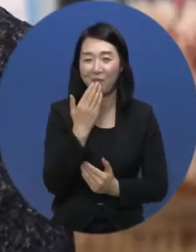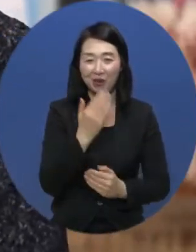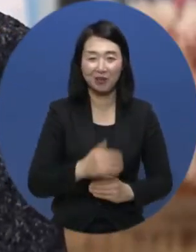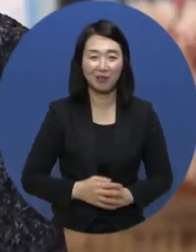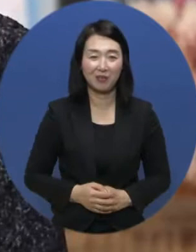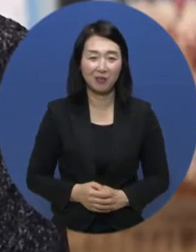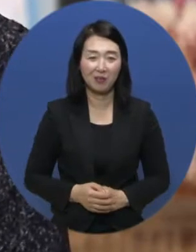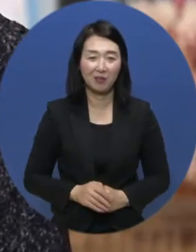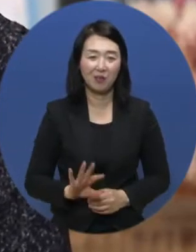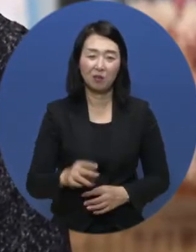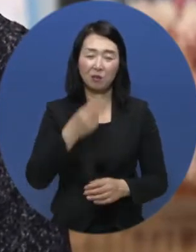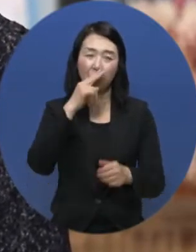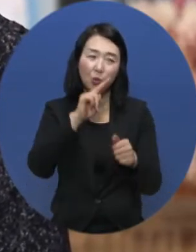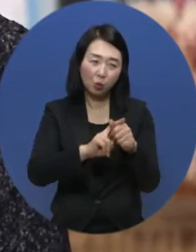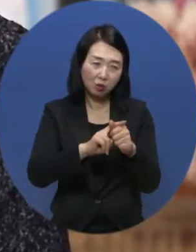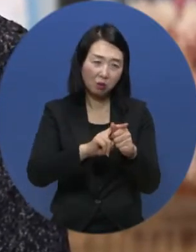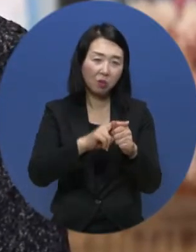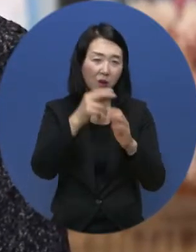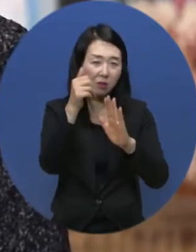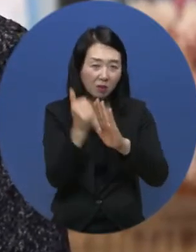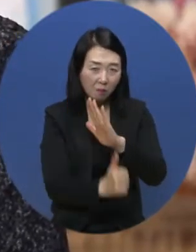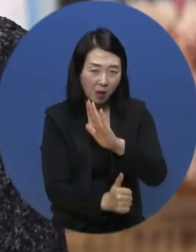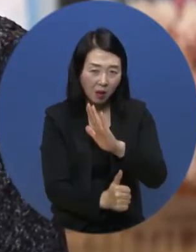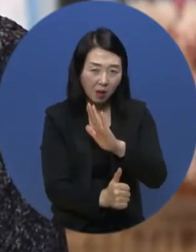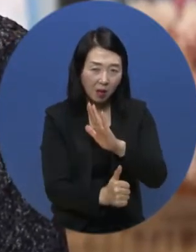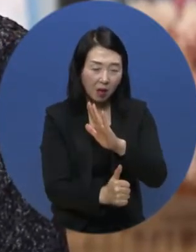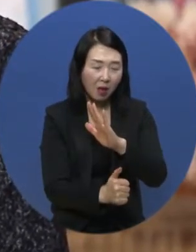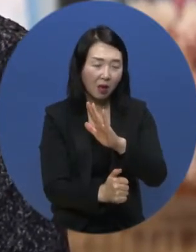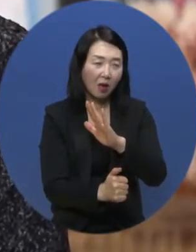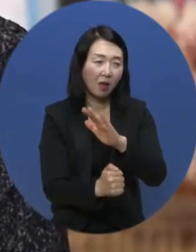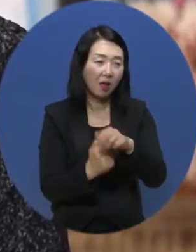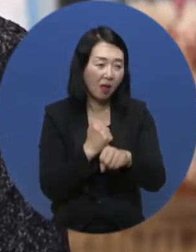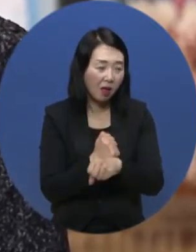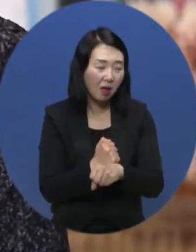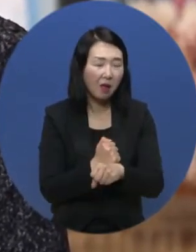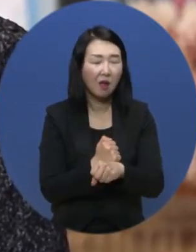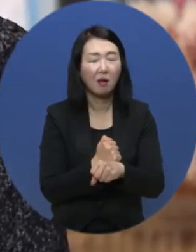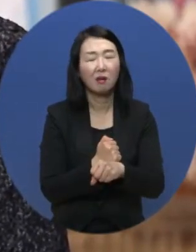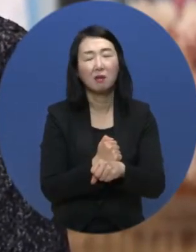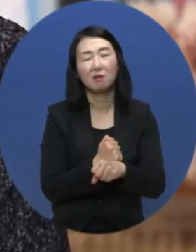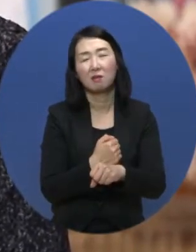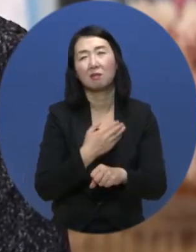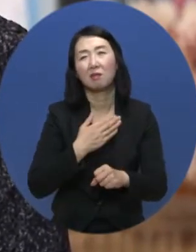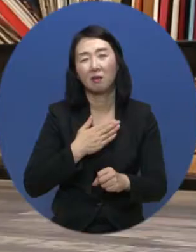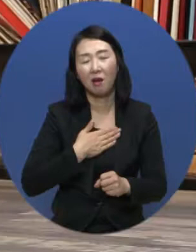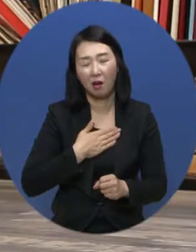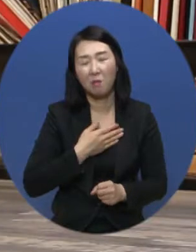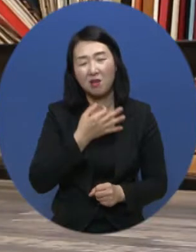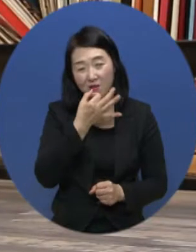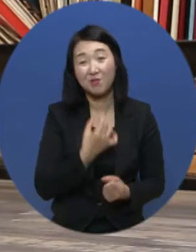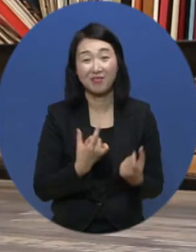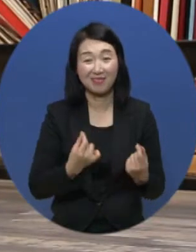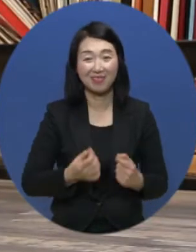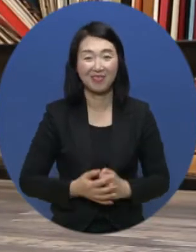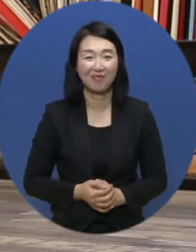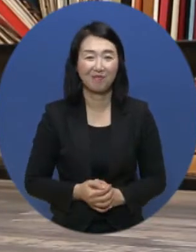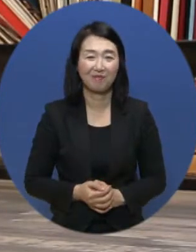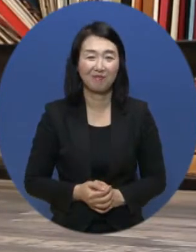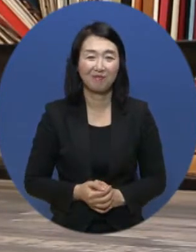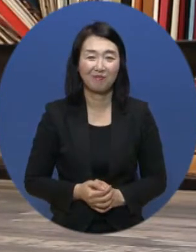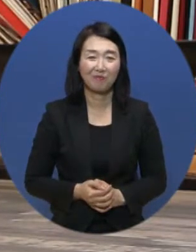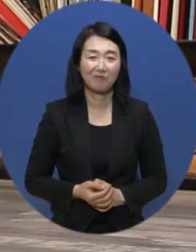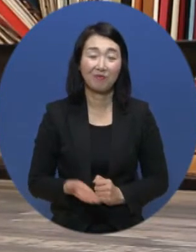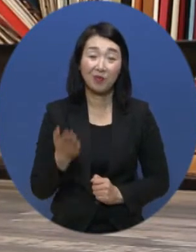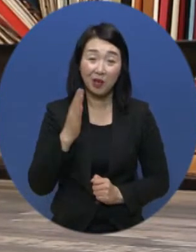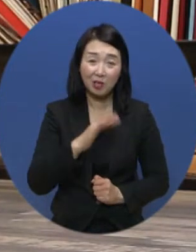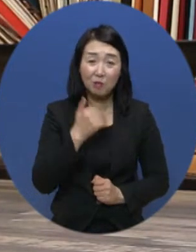도전이 실패로 돌아갔다면 아마 지금 훨씬 더 먼 길을 어렵게 돌아오지 않았을까 이런 생각을 합니다. 하지만 뭐